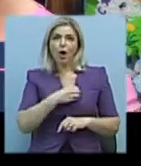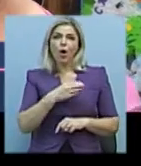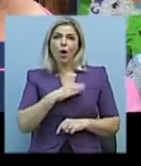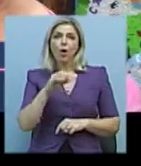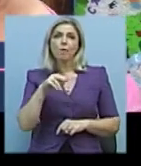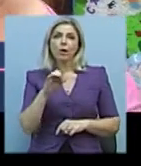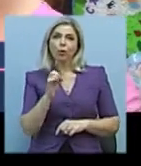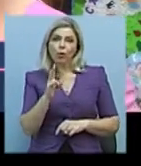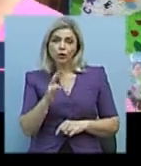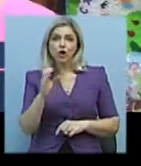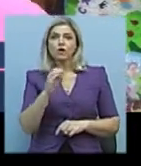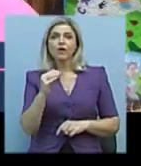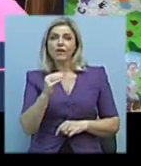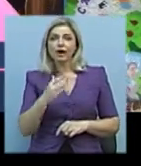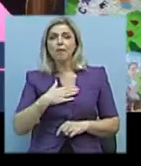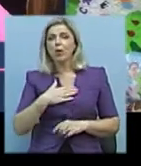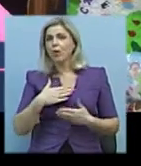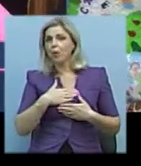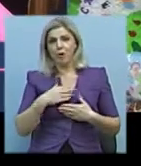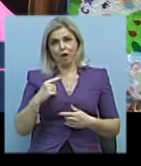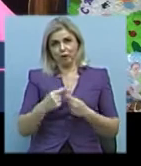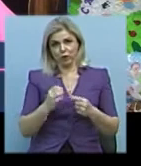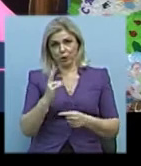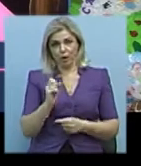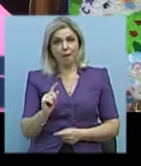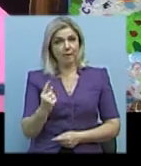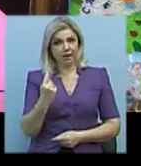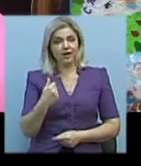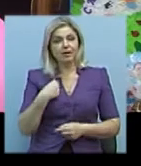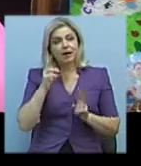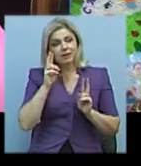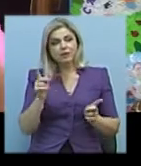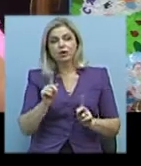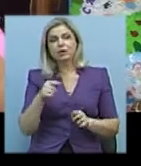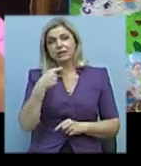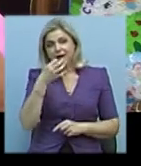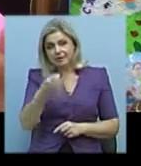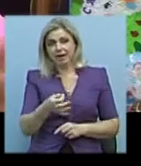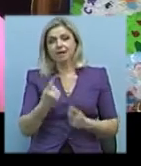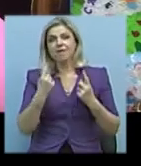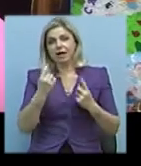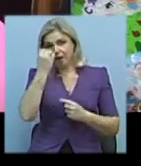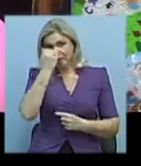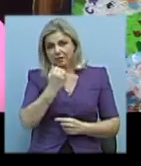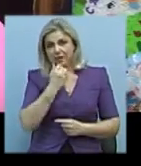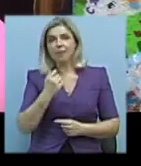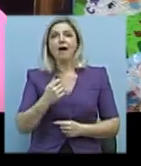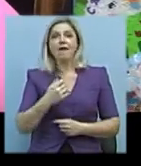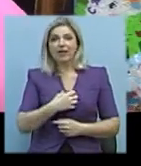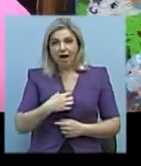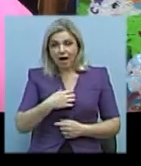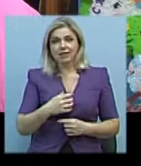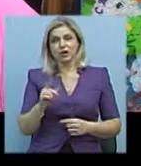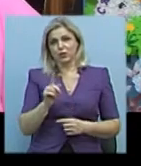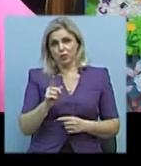бабуся рідна. Софійка – моя улюблена онука, це перша. Я навіть не знаю, що сказати. Велике спасибі нашій владі, що допомогли нам в перший клас